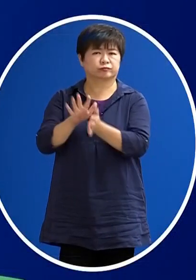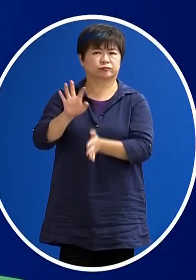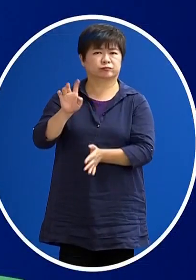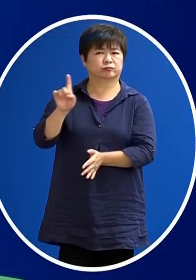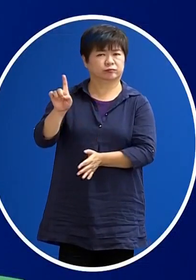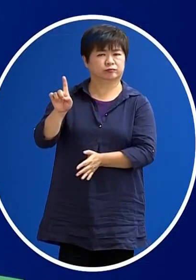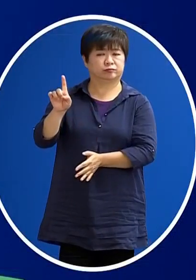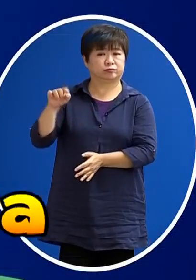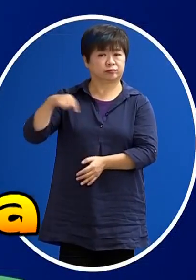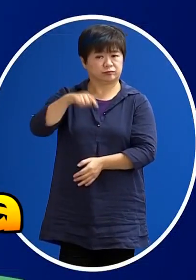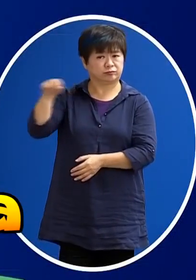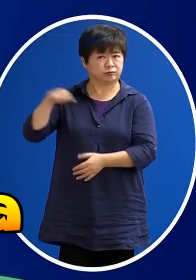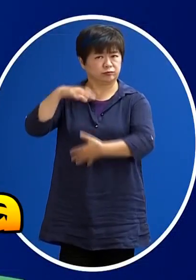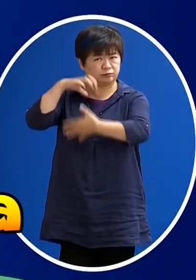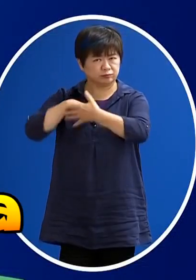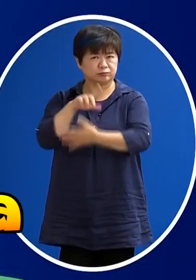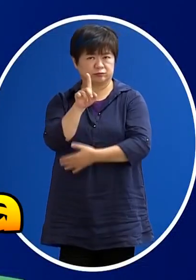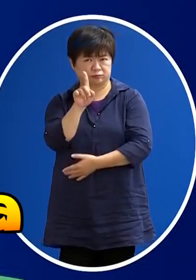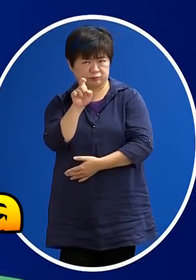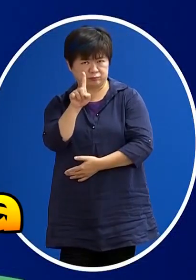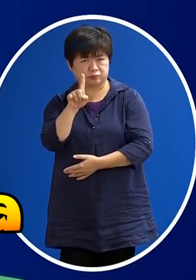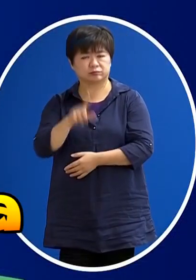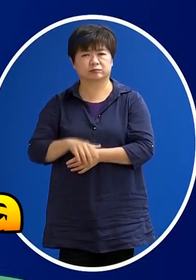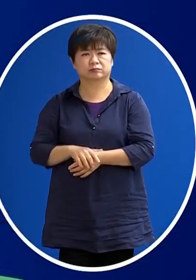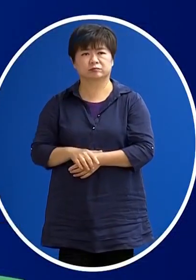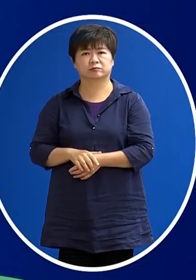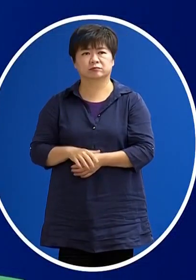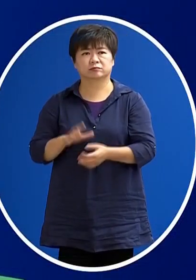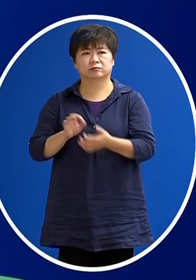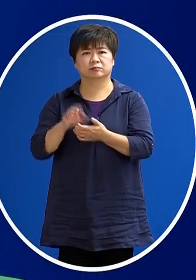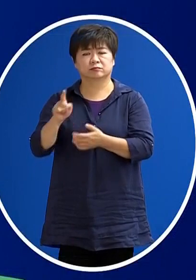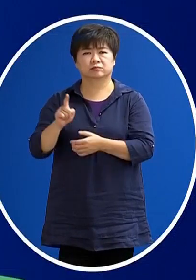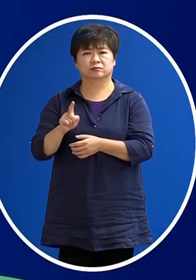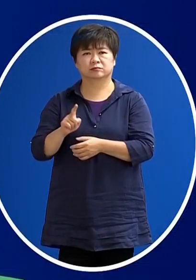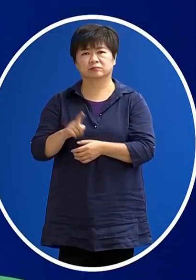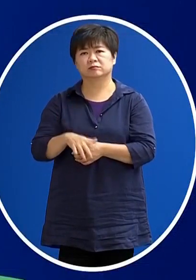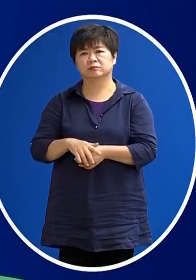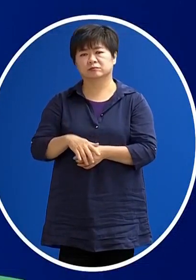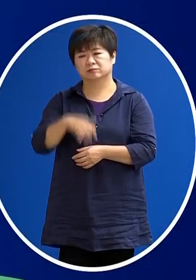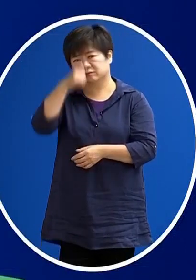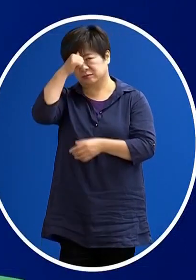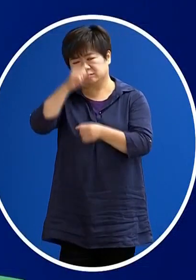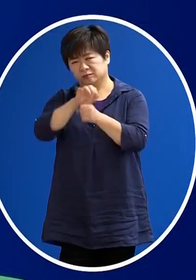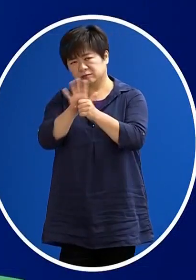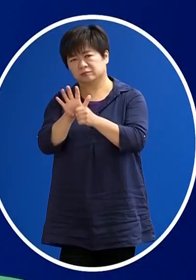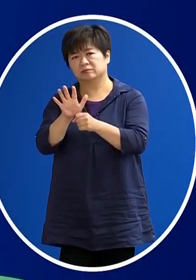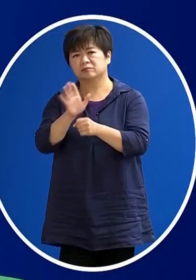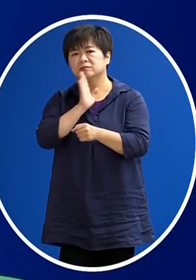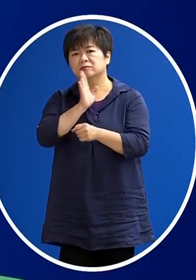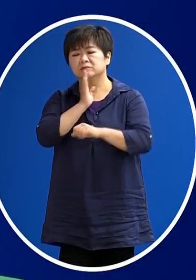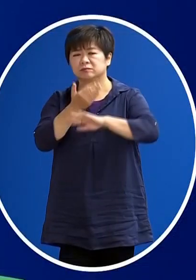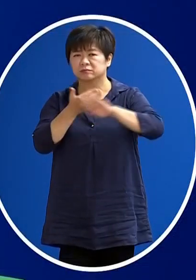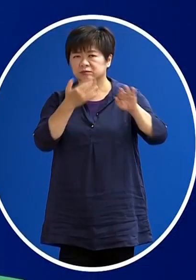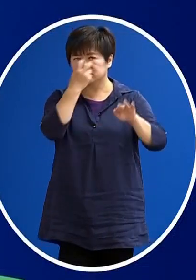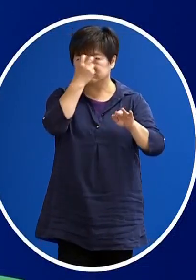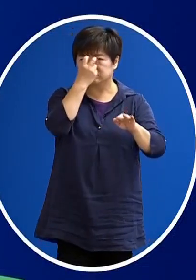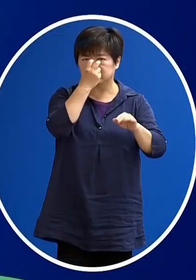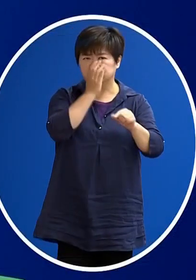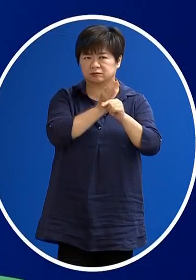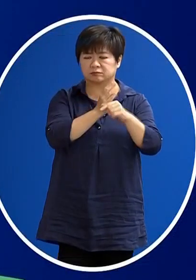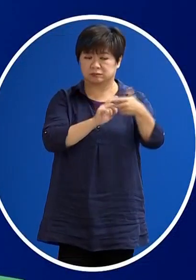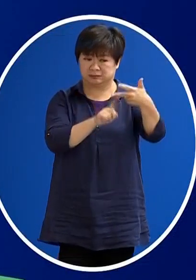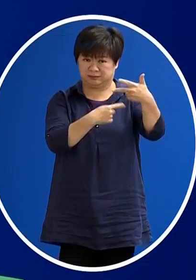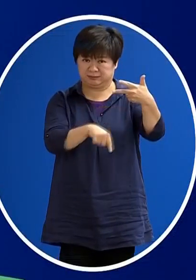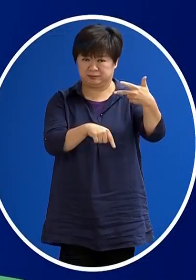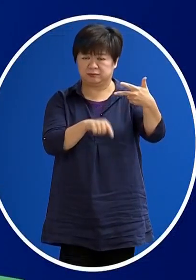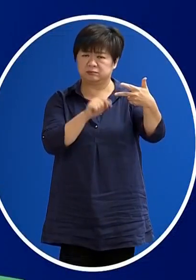中有11例是 Delta， 其他就是仍然还在这个检验中的维持是7例，那